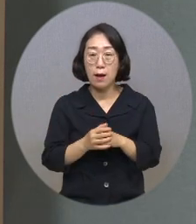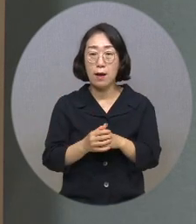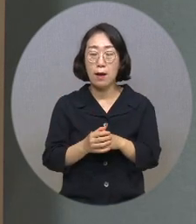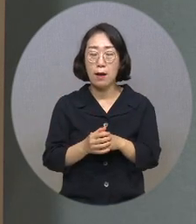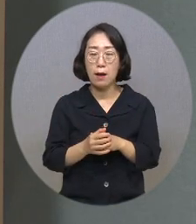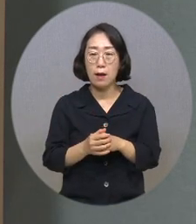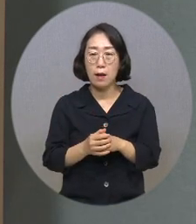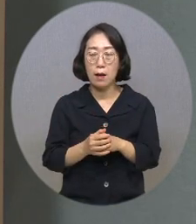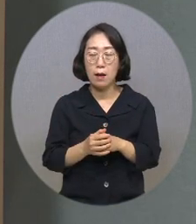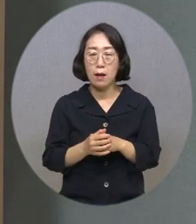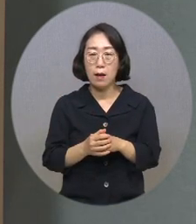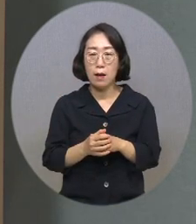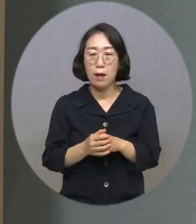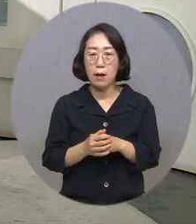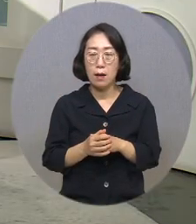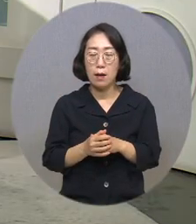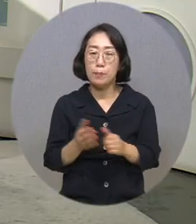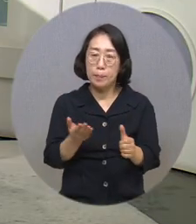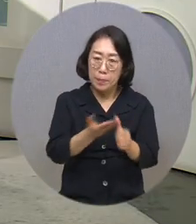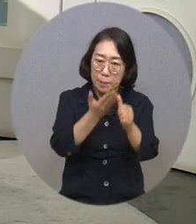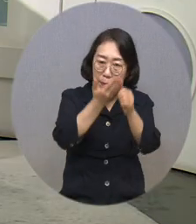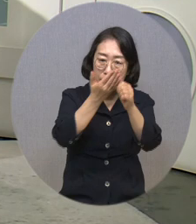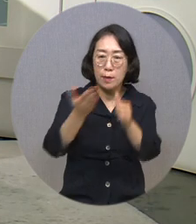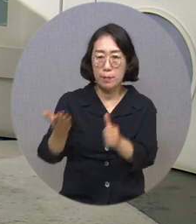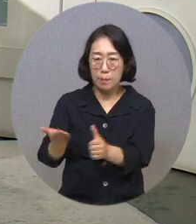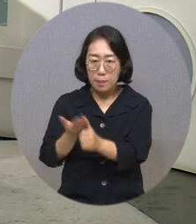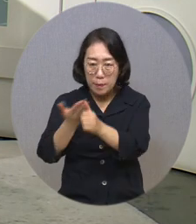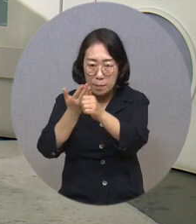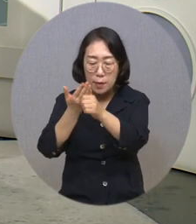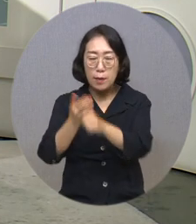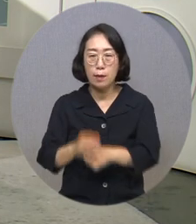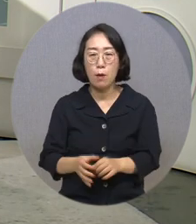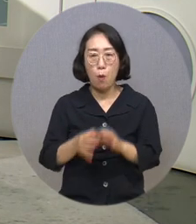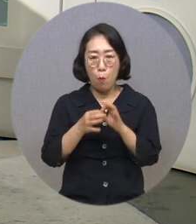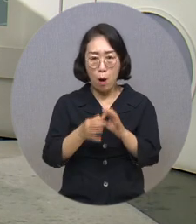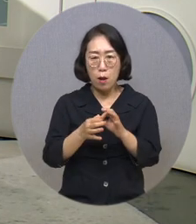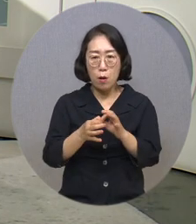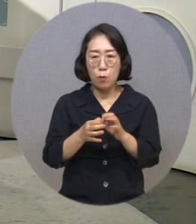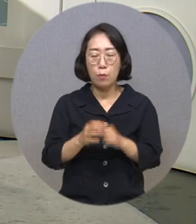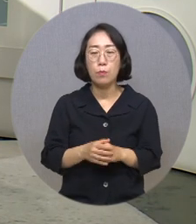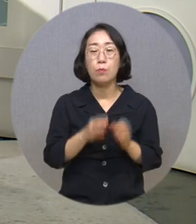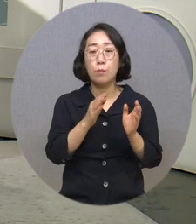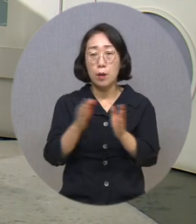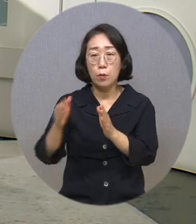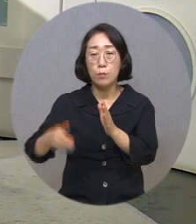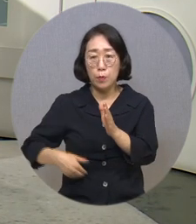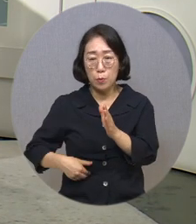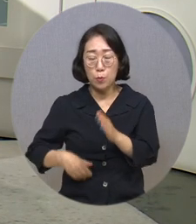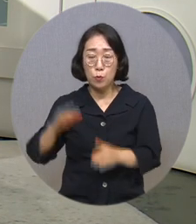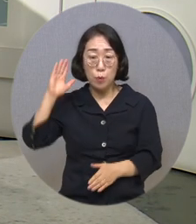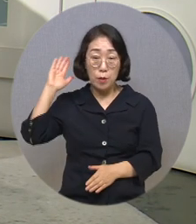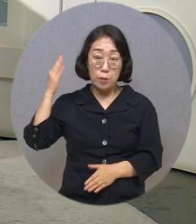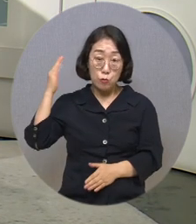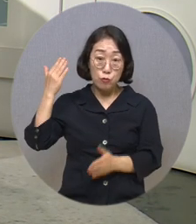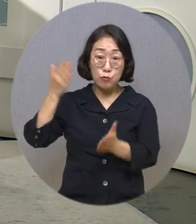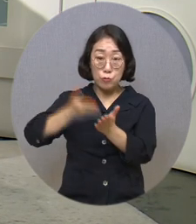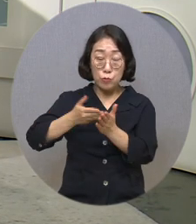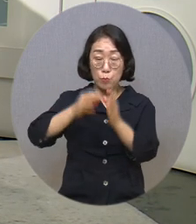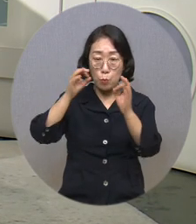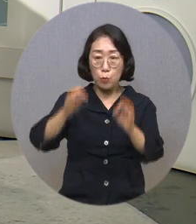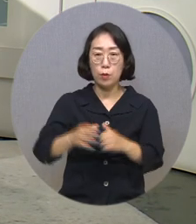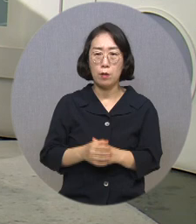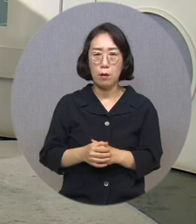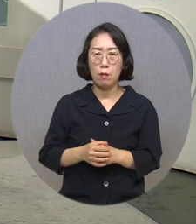좀 많이 양성하는 계기를 만들어야 하는데 제가 뉴스를 보니까 무슨